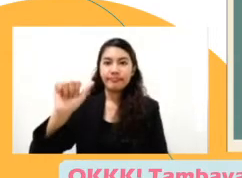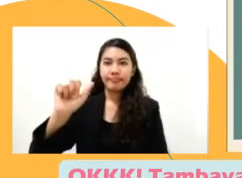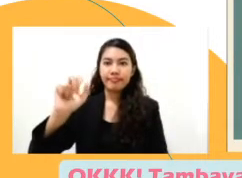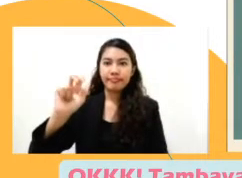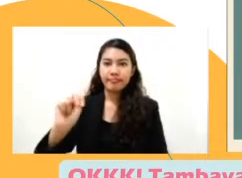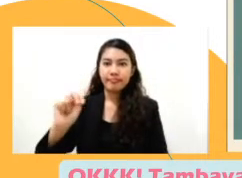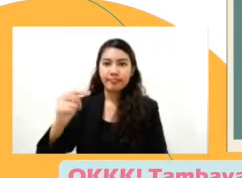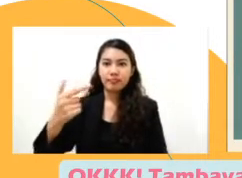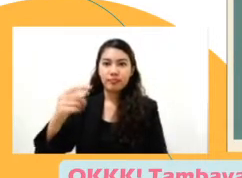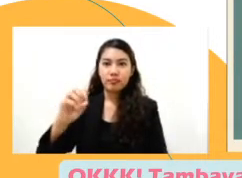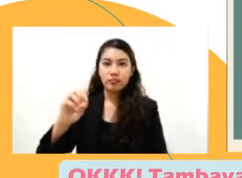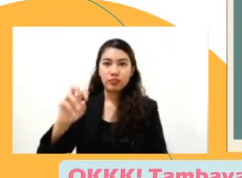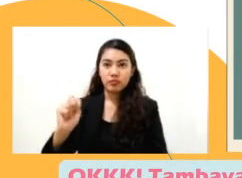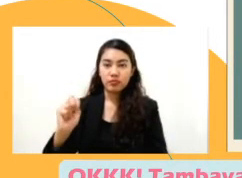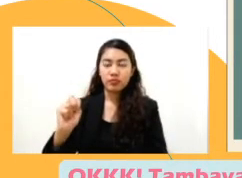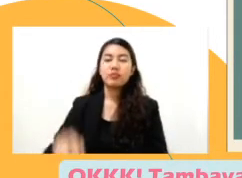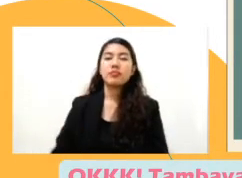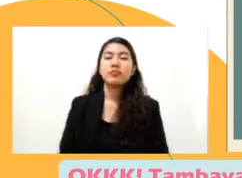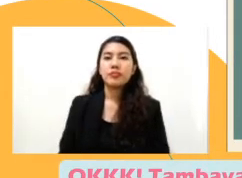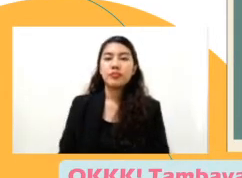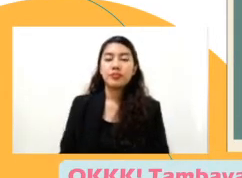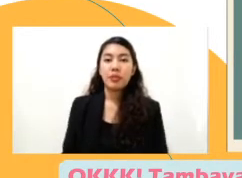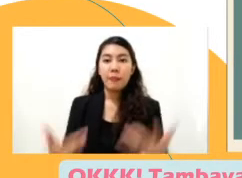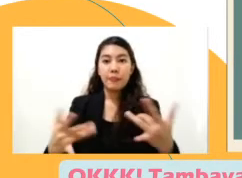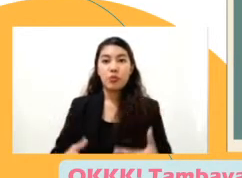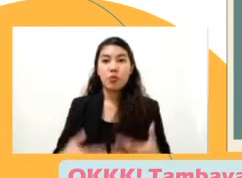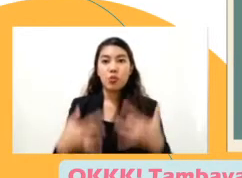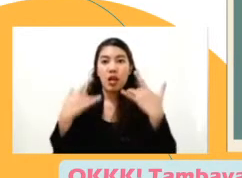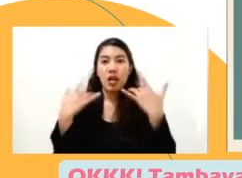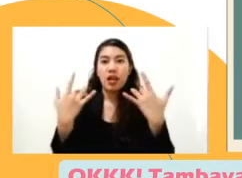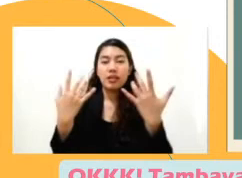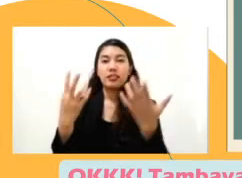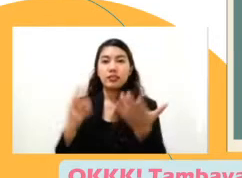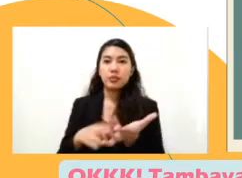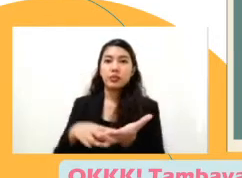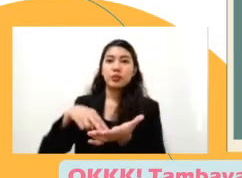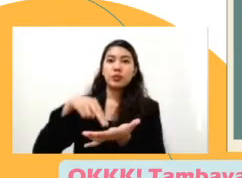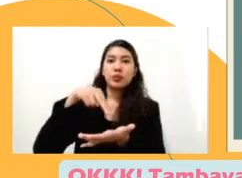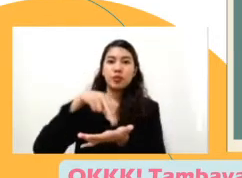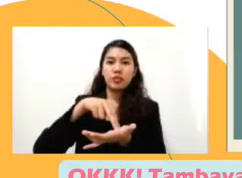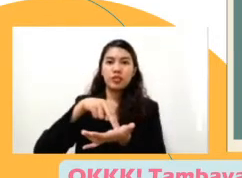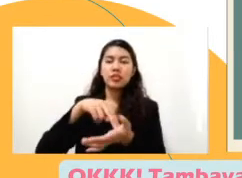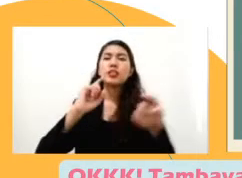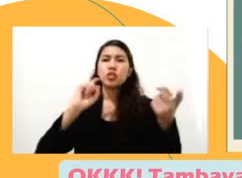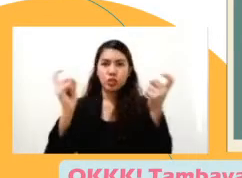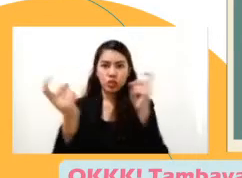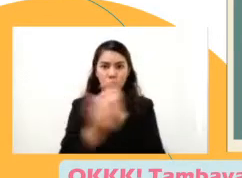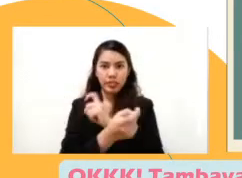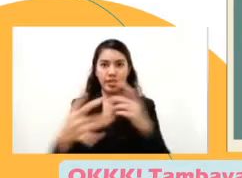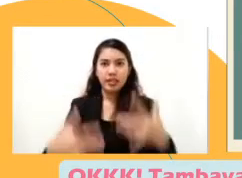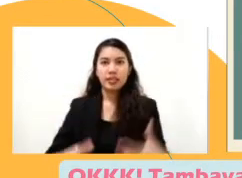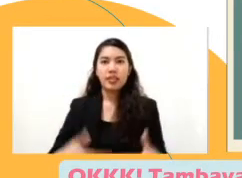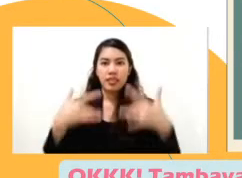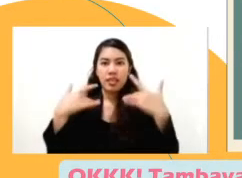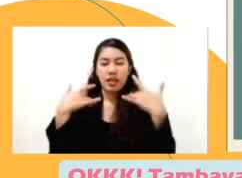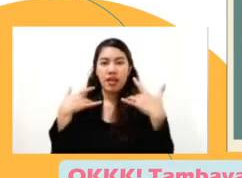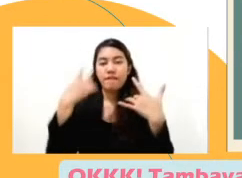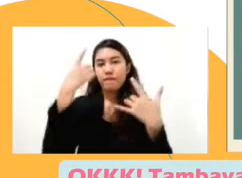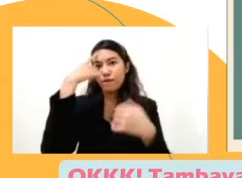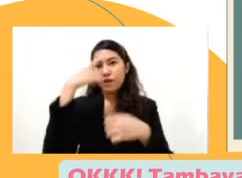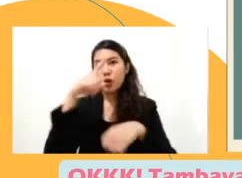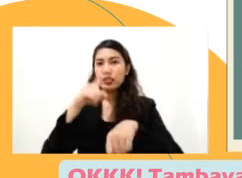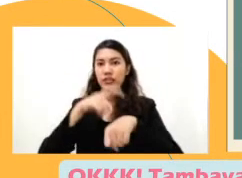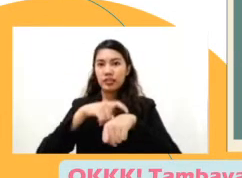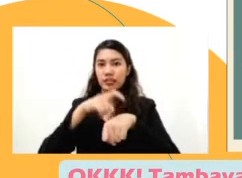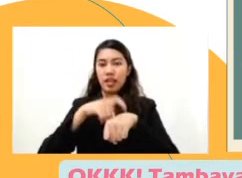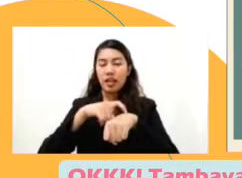na ang buhay ay aahon at nababago sa ganap na oras na tayo'y